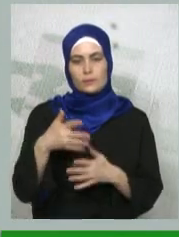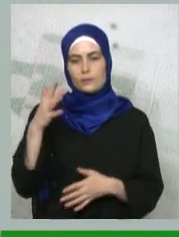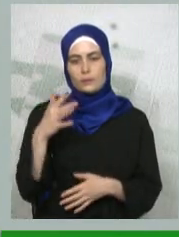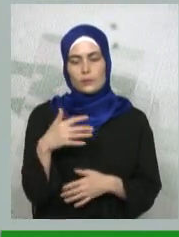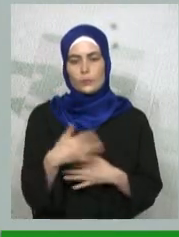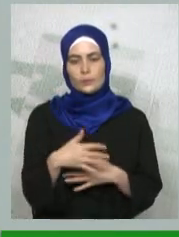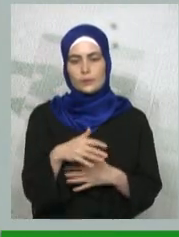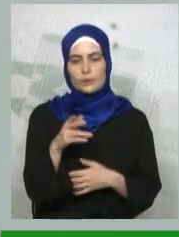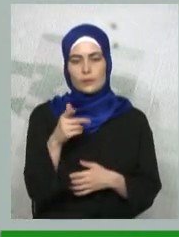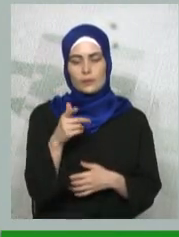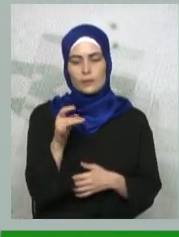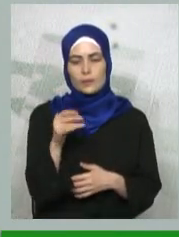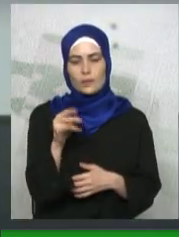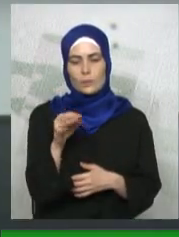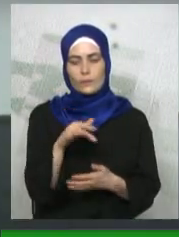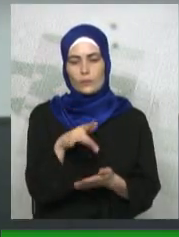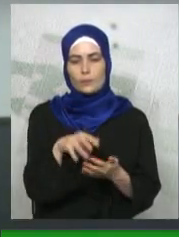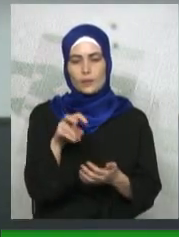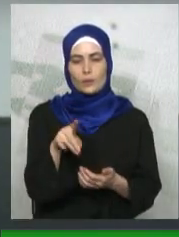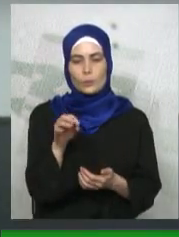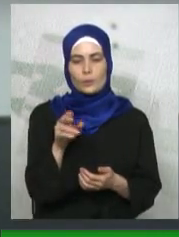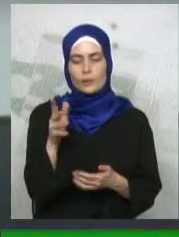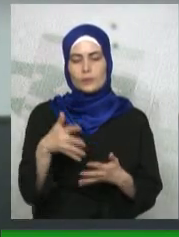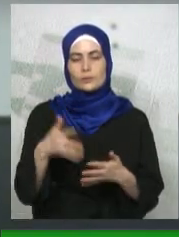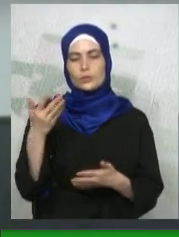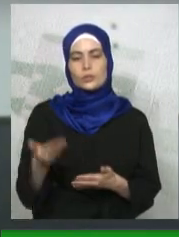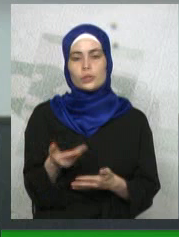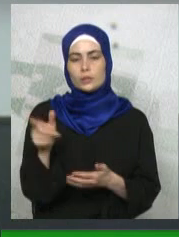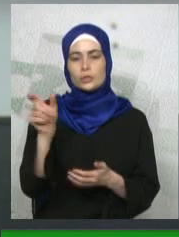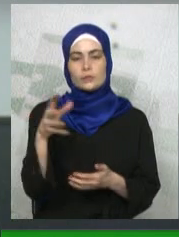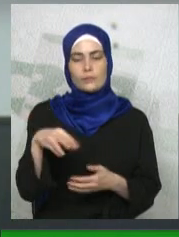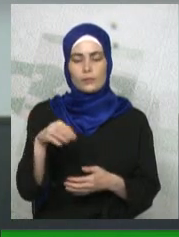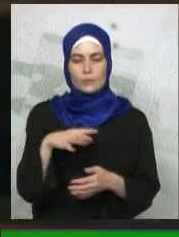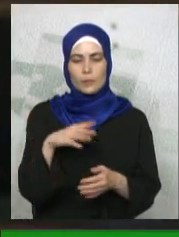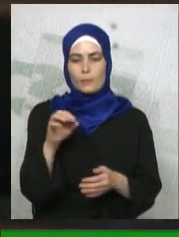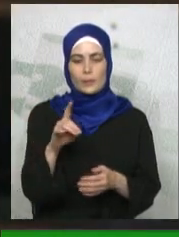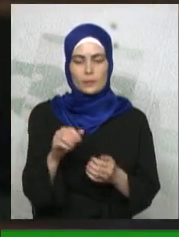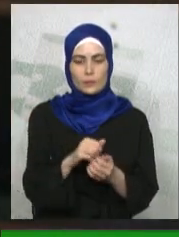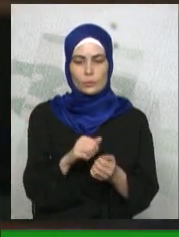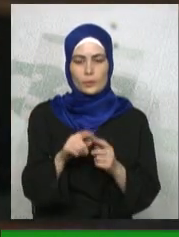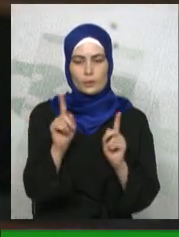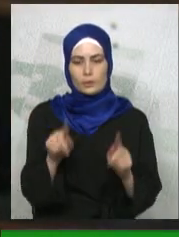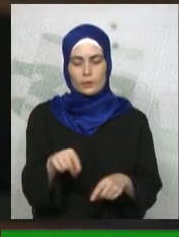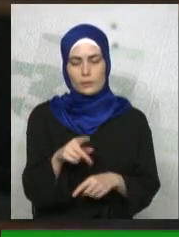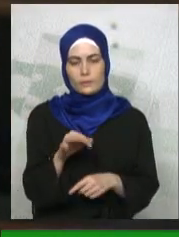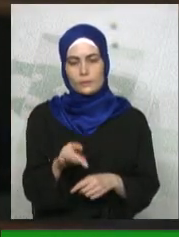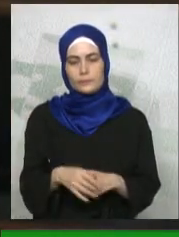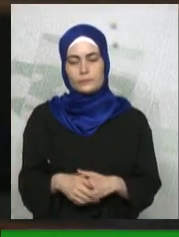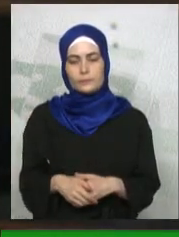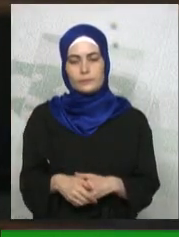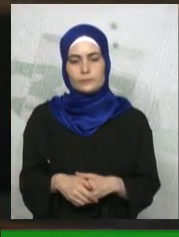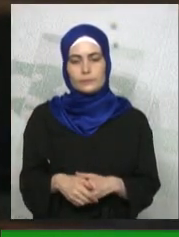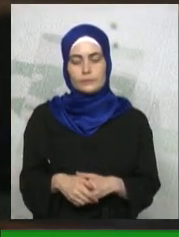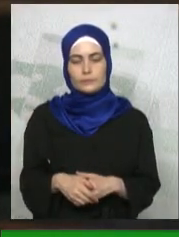улице Горданова, жильцы которого пользовались ресурсом без лицевых счетов и договоров. Дом, в котором вы проживаете